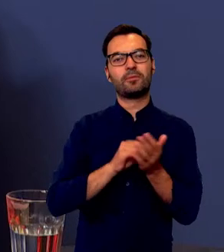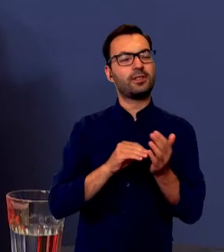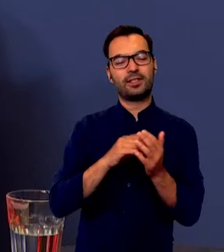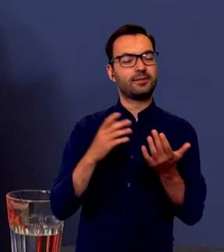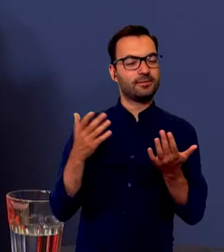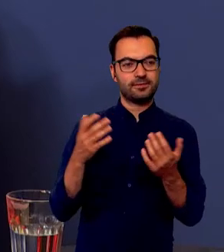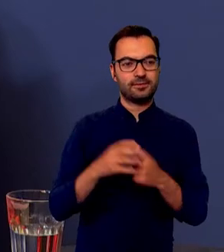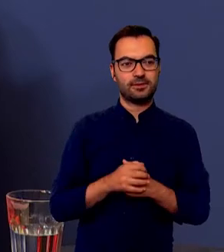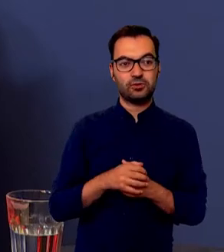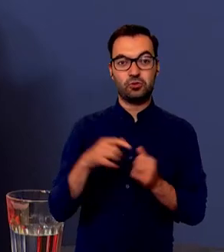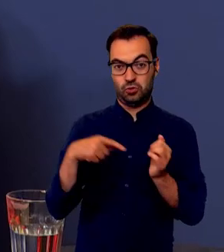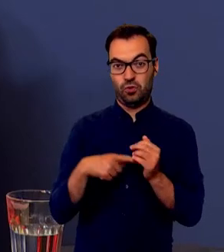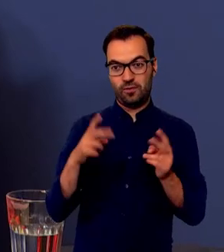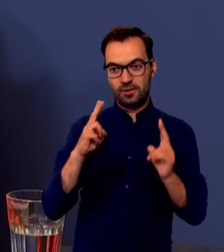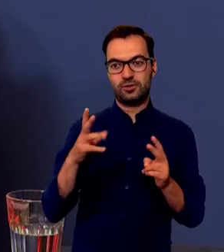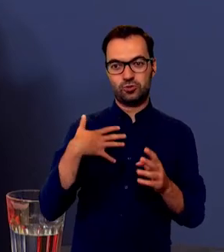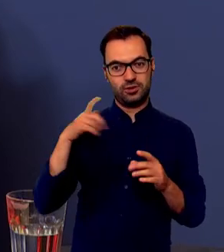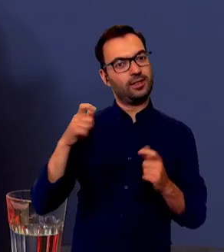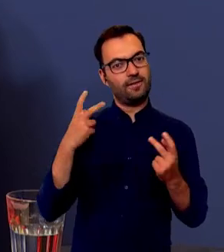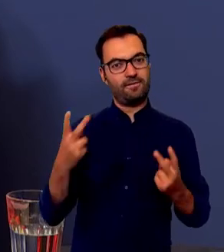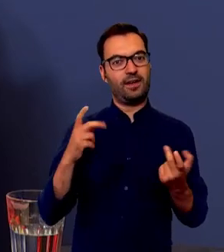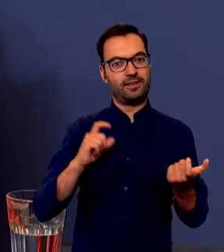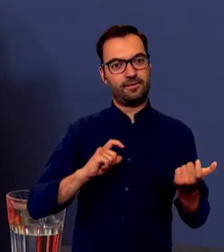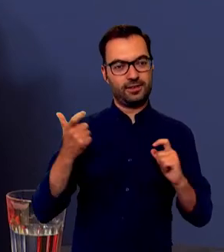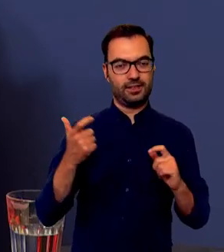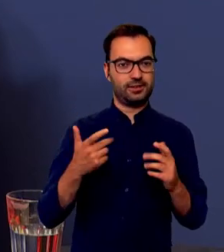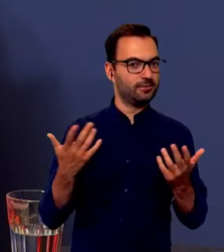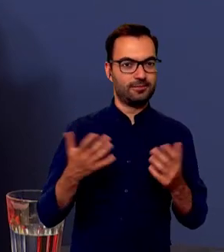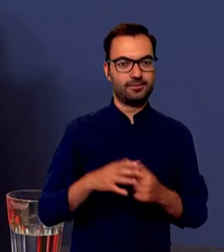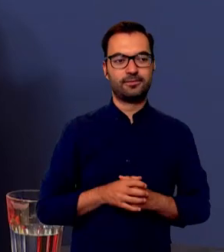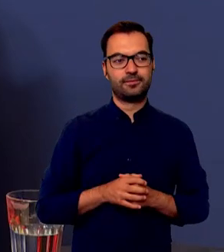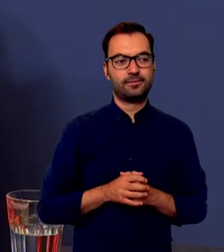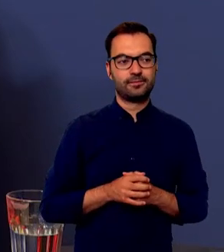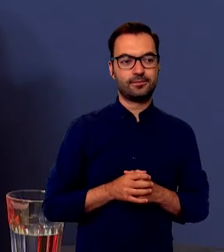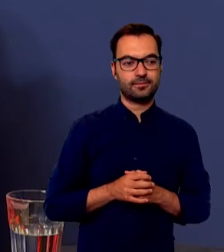książek, tak? Na ile to jest punkt zwrotny w życiu, w karierze Ewy Minge?